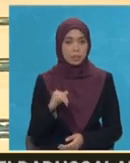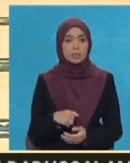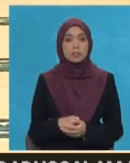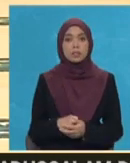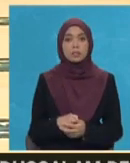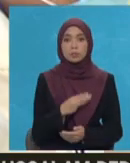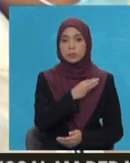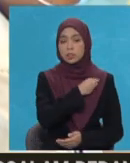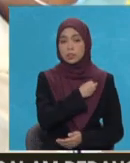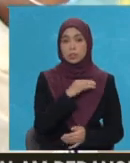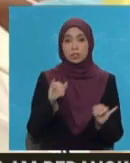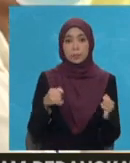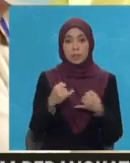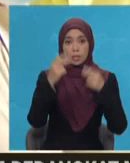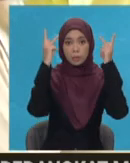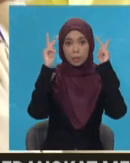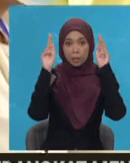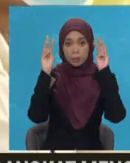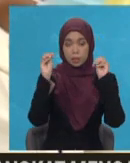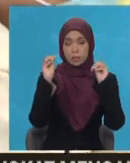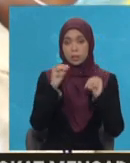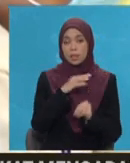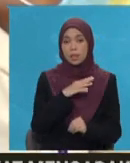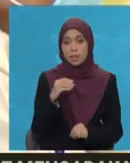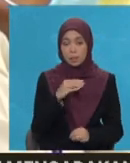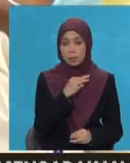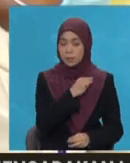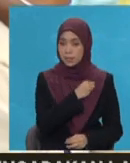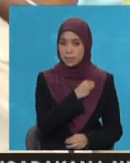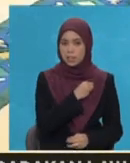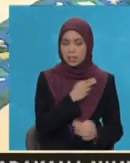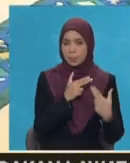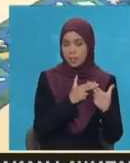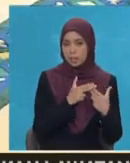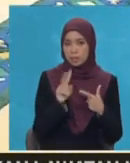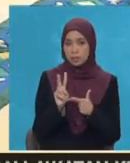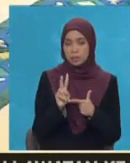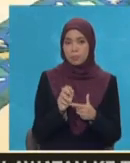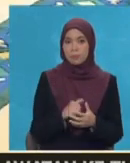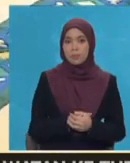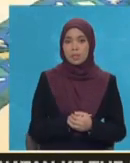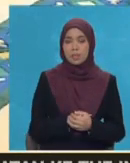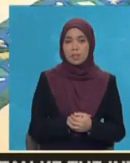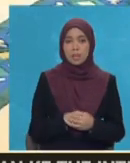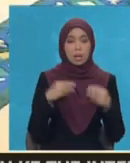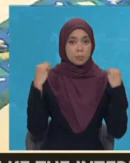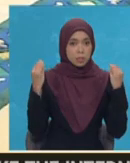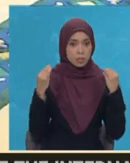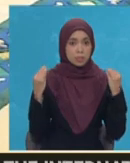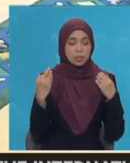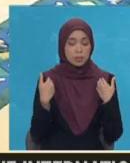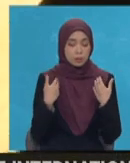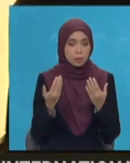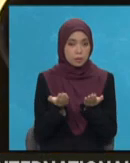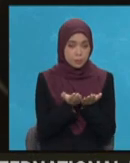Yusuf menteri di jabatan Perdana Menteri dan menteri pertahanan kedua majelis dimulakan dengan bacaan surah yasin dan